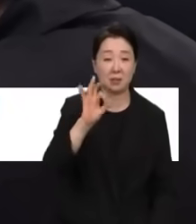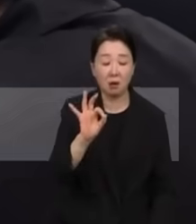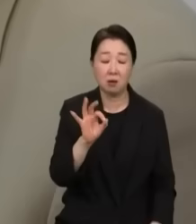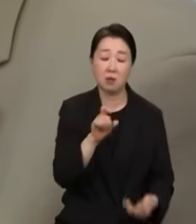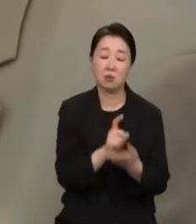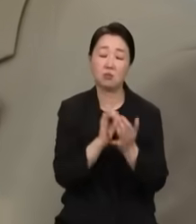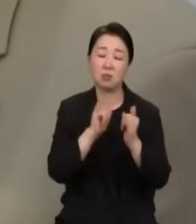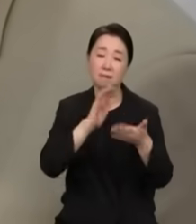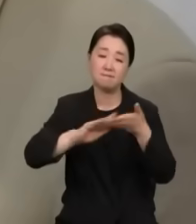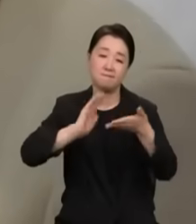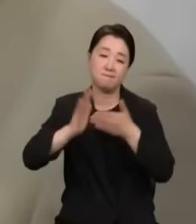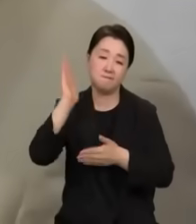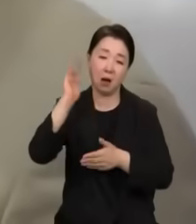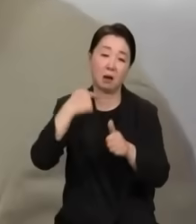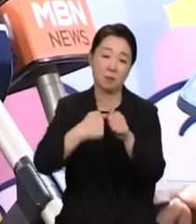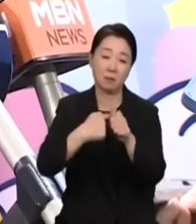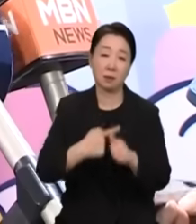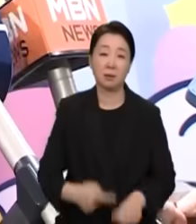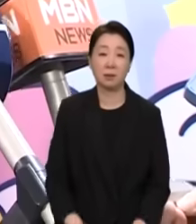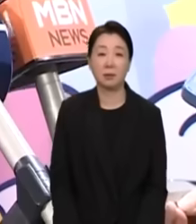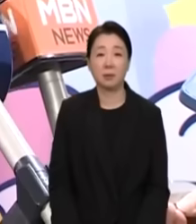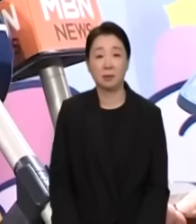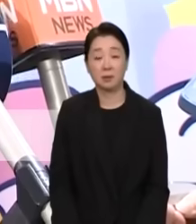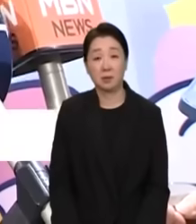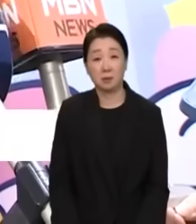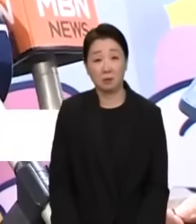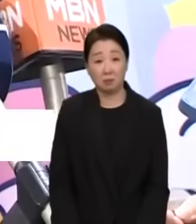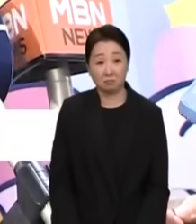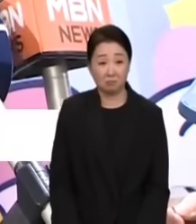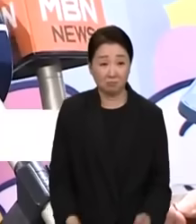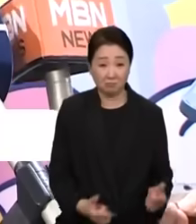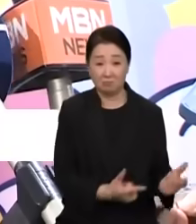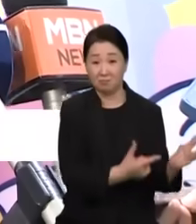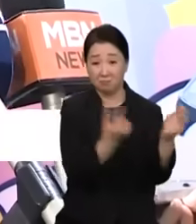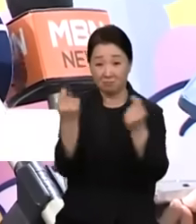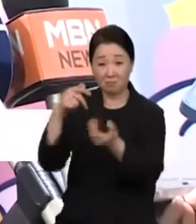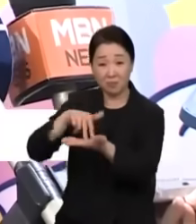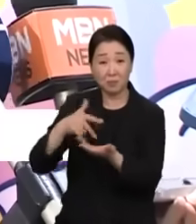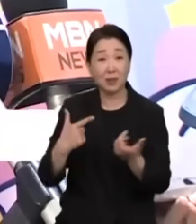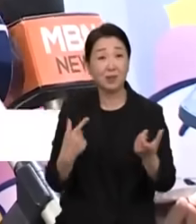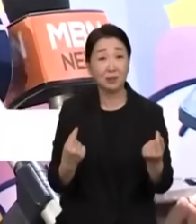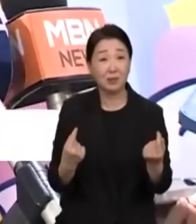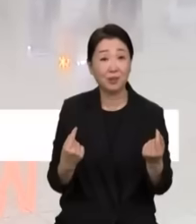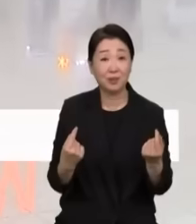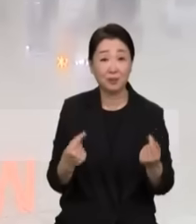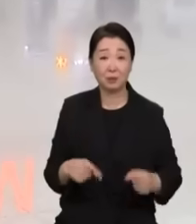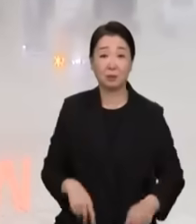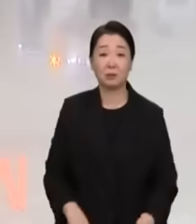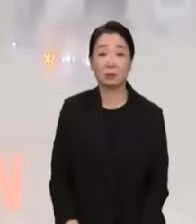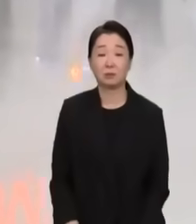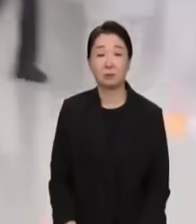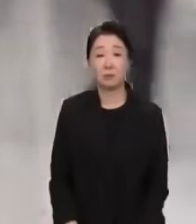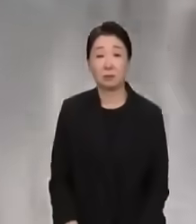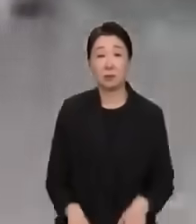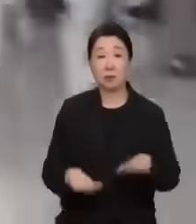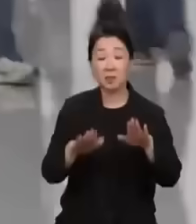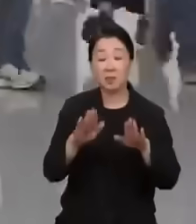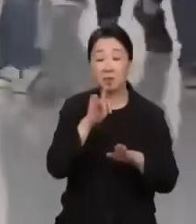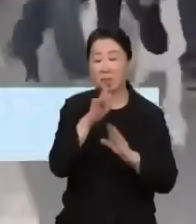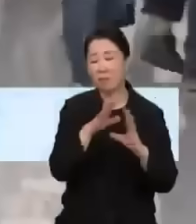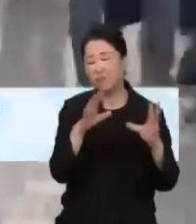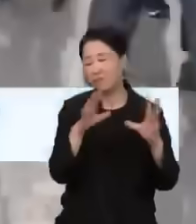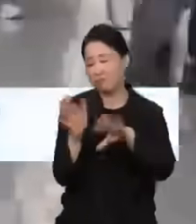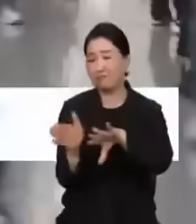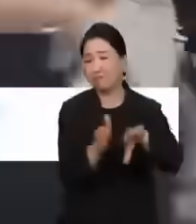축구인들의 릴레이 입장을 끌어냈습니다. 모두가 저와 똑같은 마음이지 않나라는 생각을 하고 있습니다. 이제는 논란을 뒤로